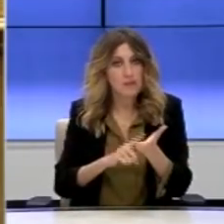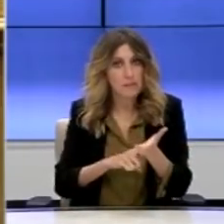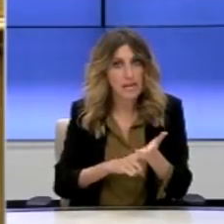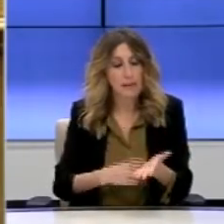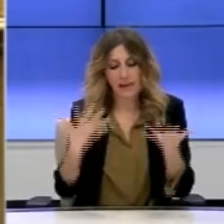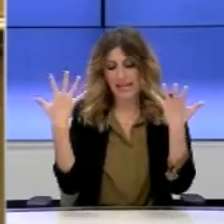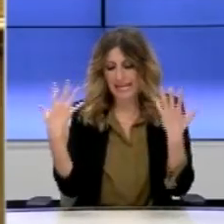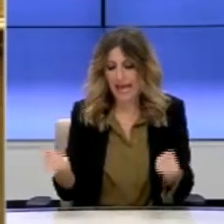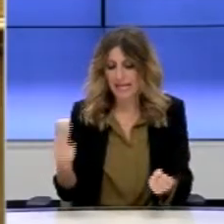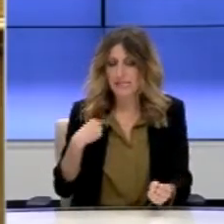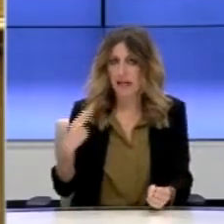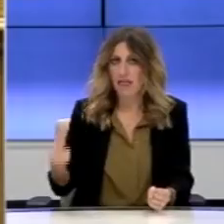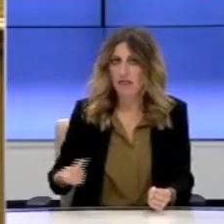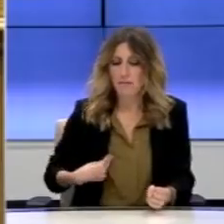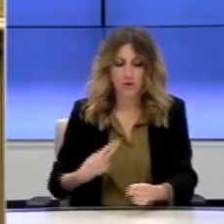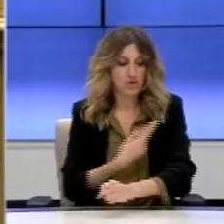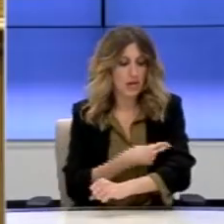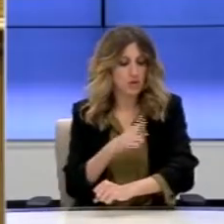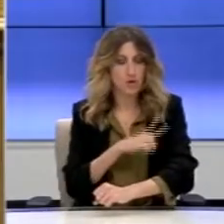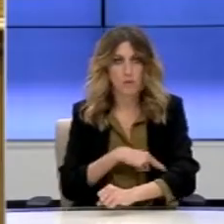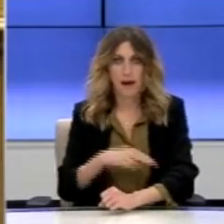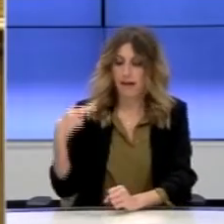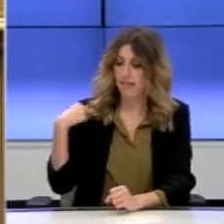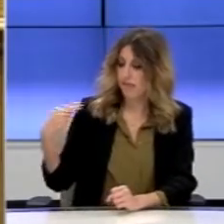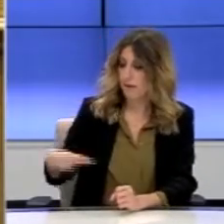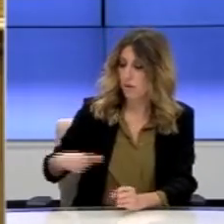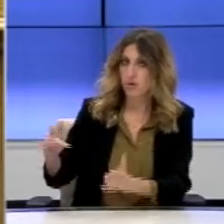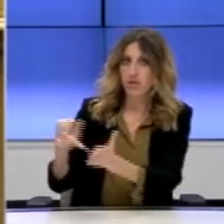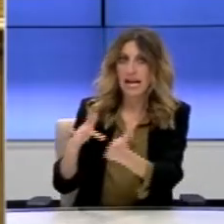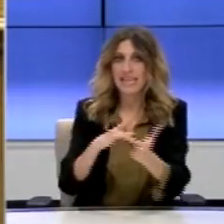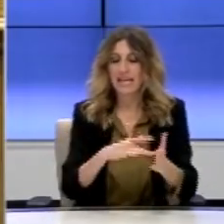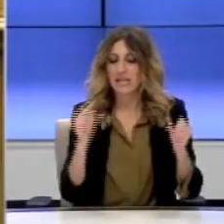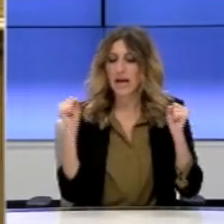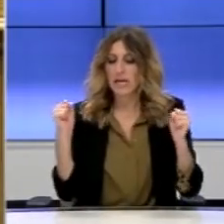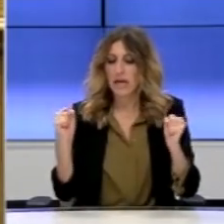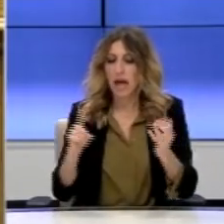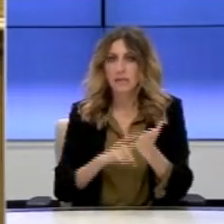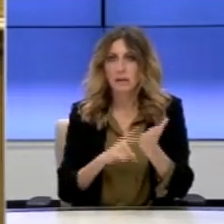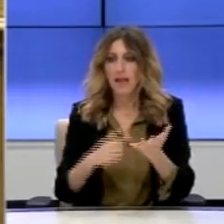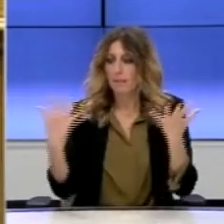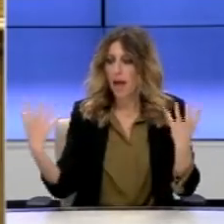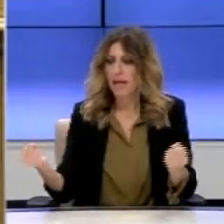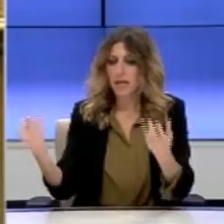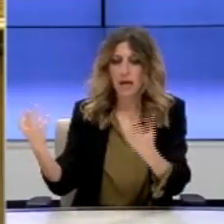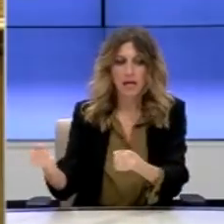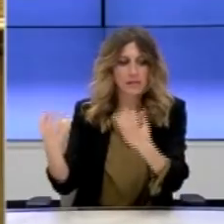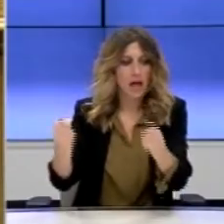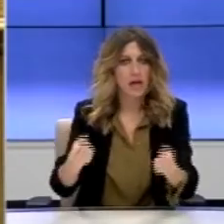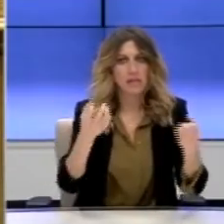δημόσια πρωτοβάθμια φροντίδα υγείας με υποδομές και όλο το απαραίτητο, το αναγκαίο